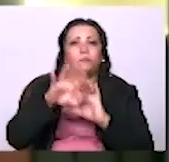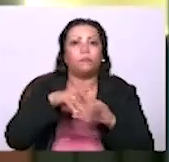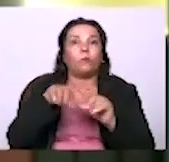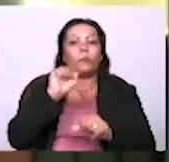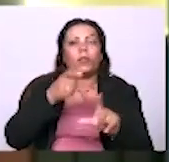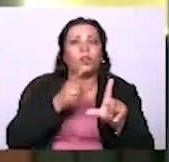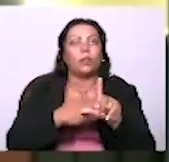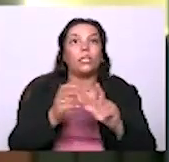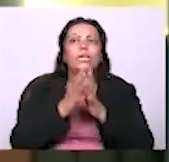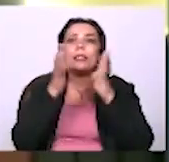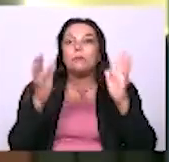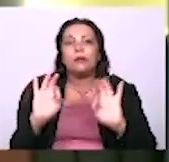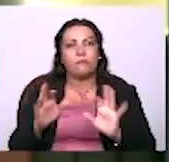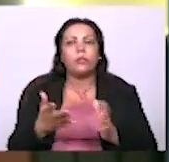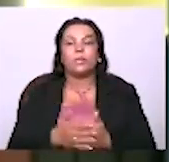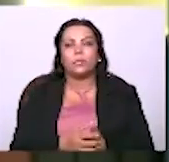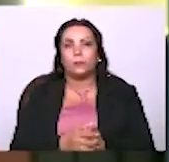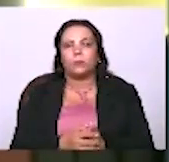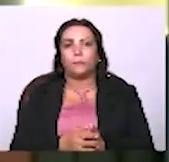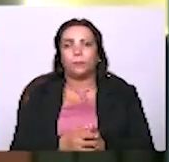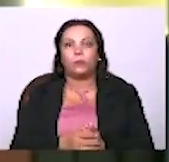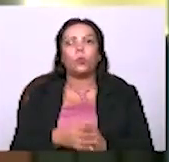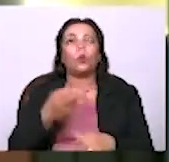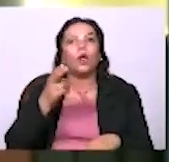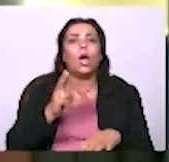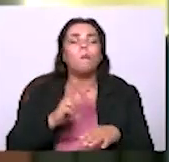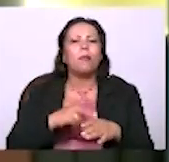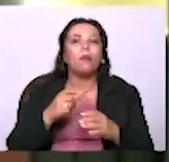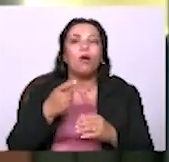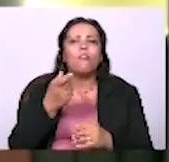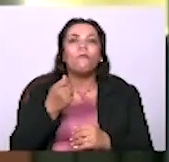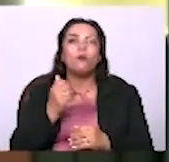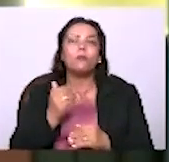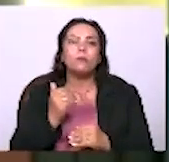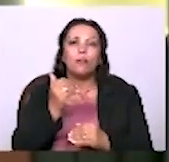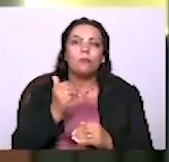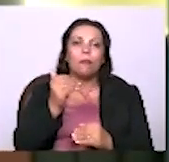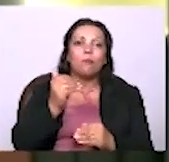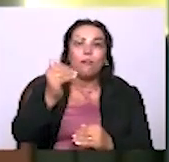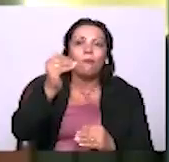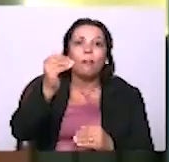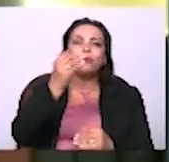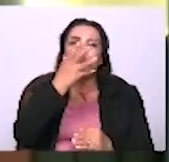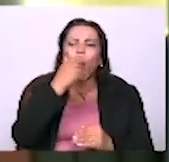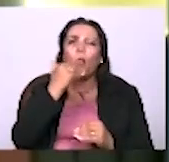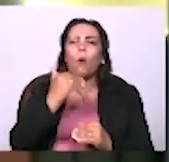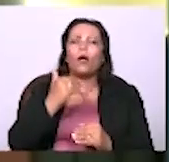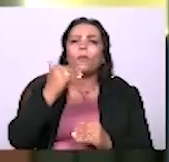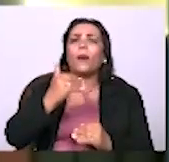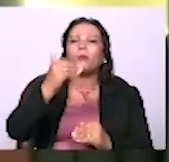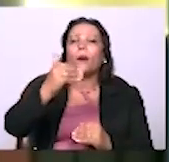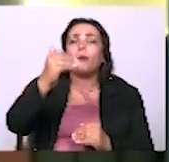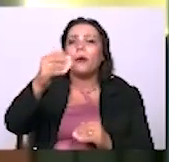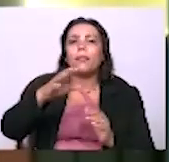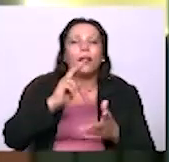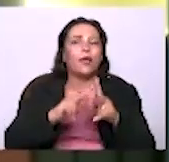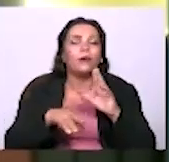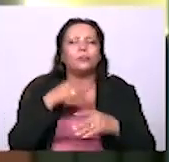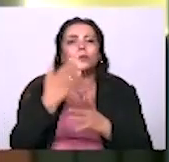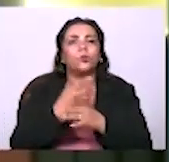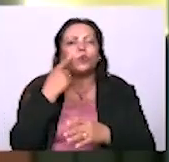البتروليه كبير وان تحريك الاسعار بشكل تدريجي لهذه